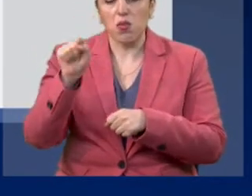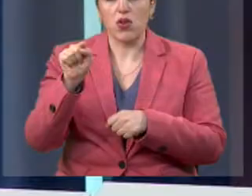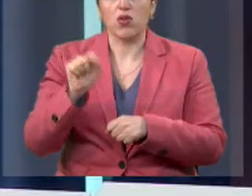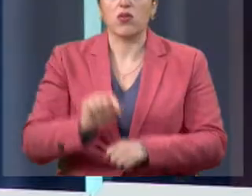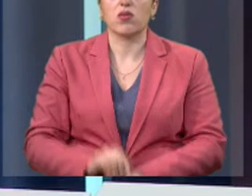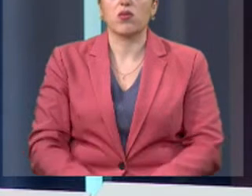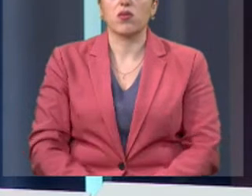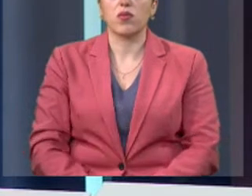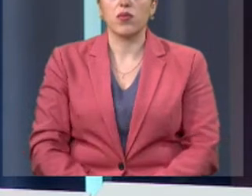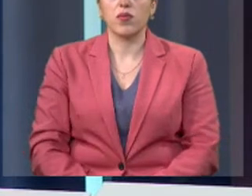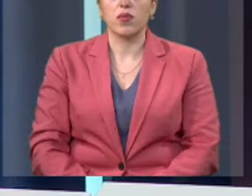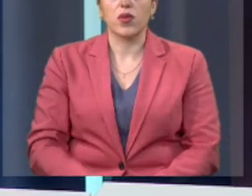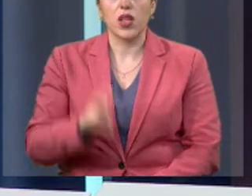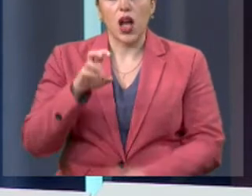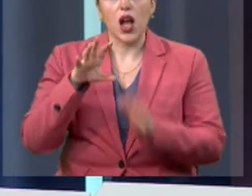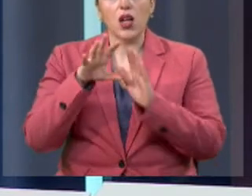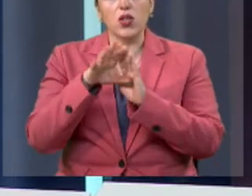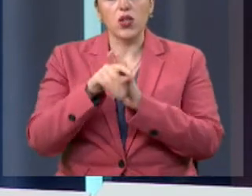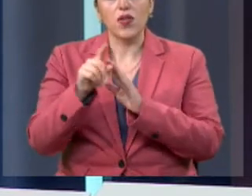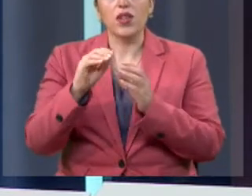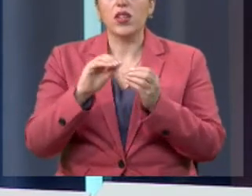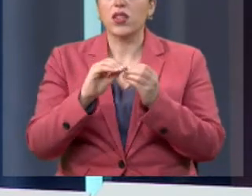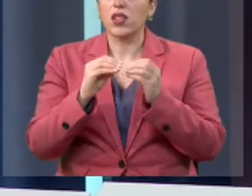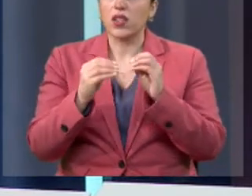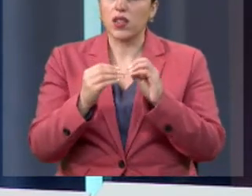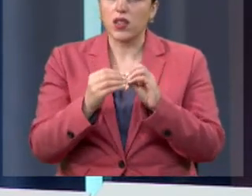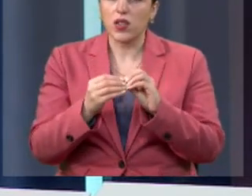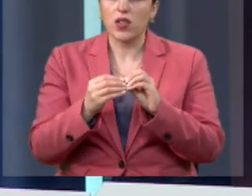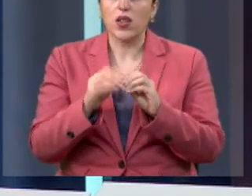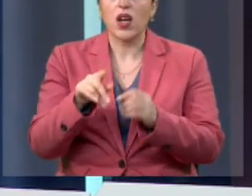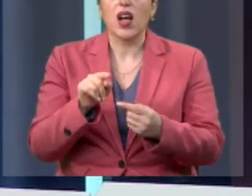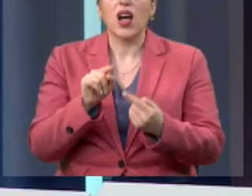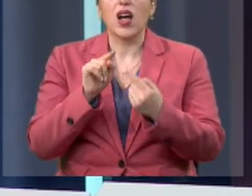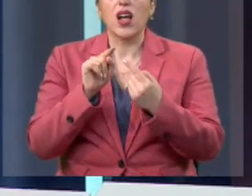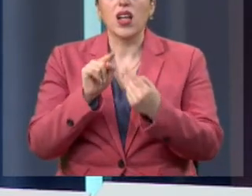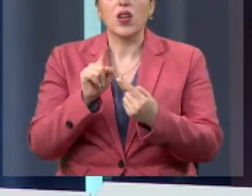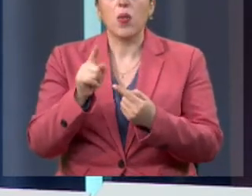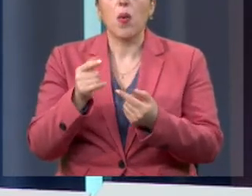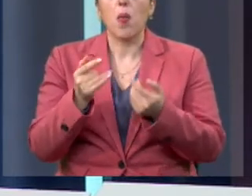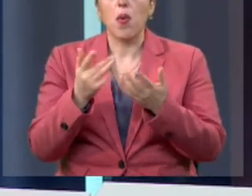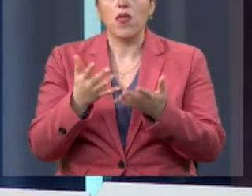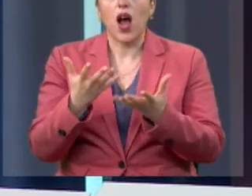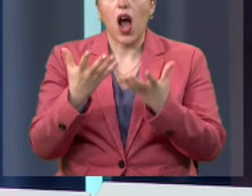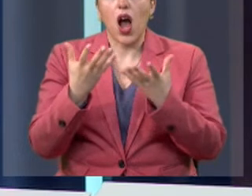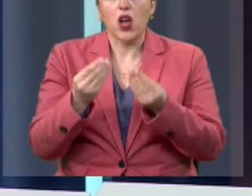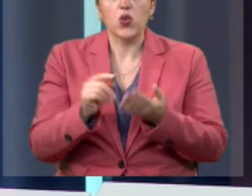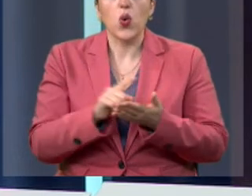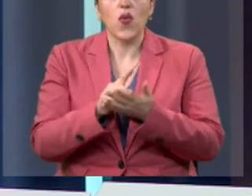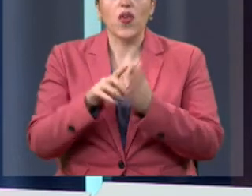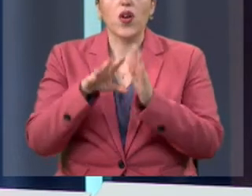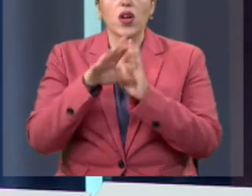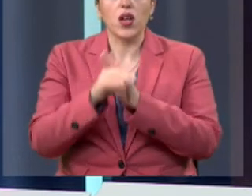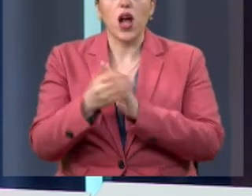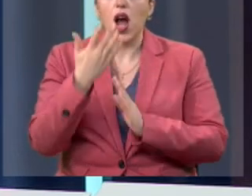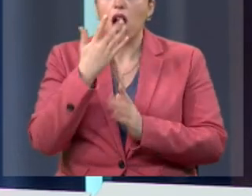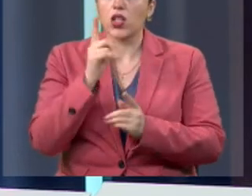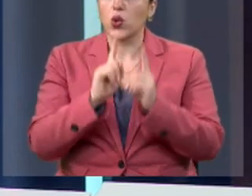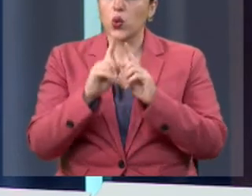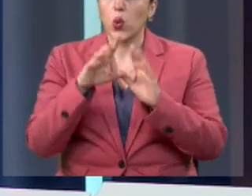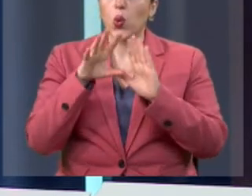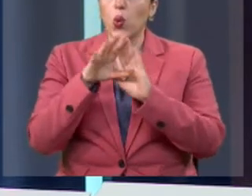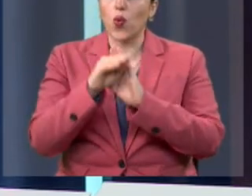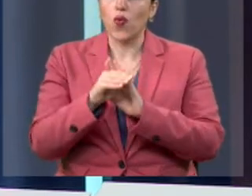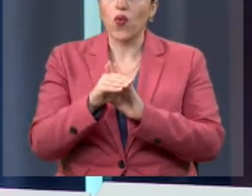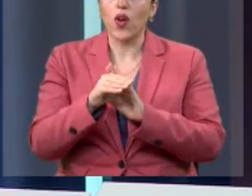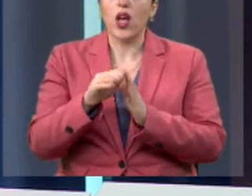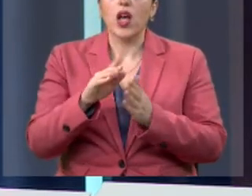վրա։ Արցախում ստեղծված հումանիտար իրավիճակը ընդդիմության պահանջով այսօր քննարկվում էր նաև ազգային ժողովի։